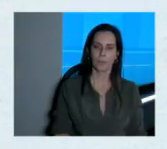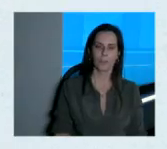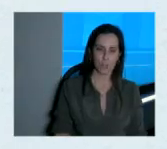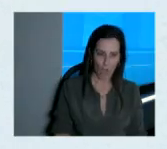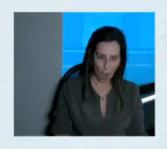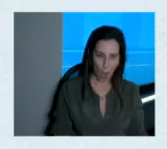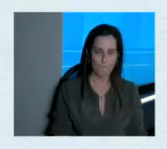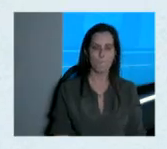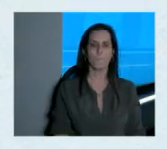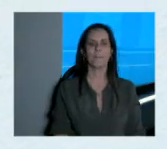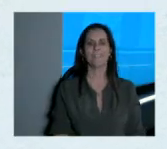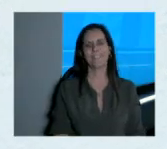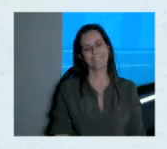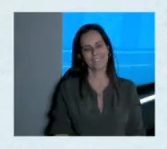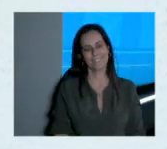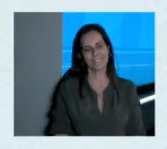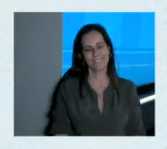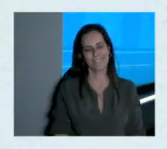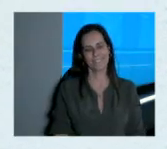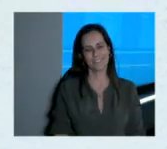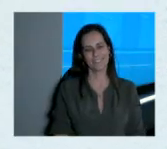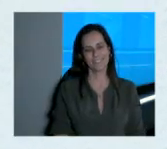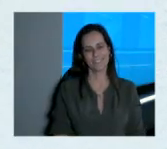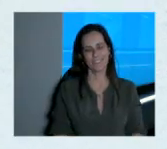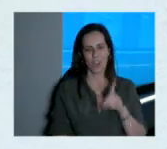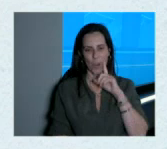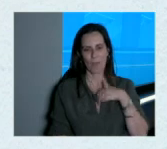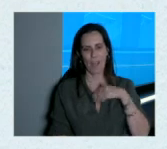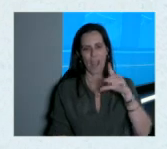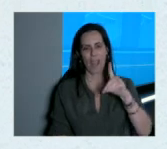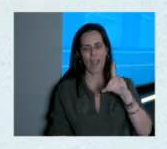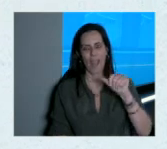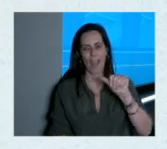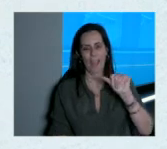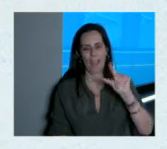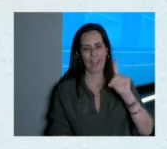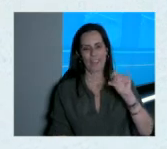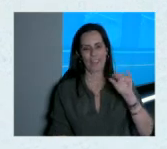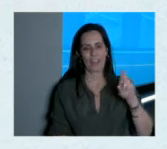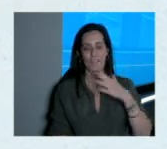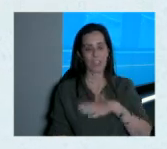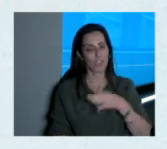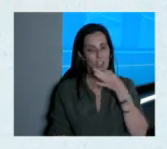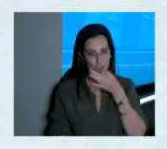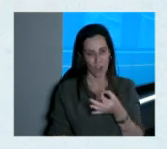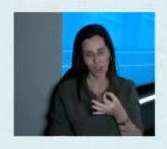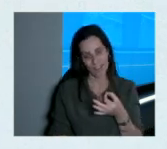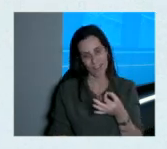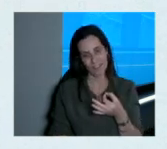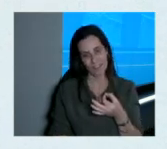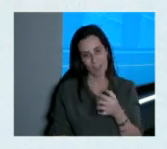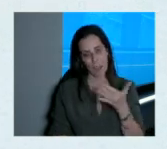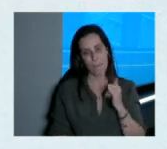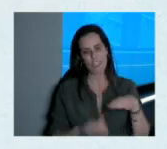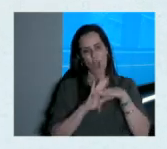שלום לחברי הכנסת הנכבדים. קובעים לי אדיר אביטן, אני לומד בכיתת ט'6, ורציתי לשאול אתכם מהו